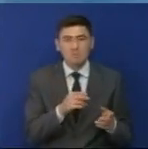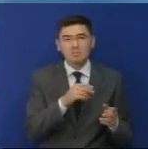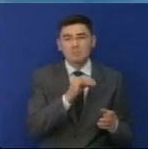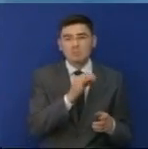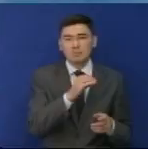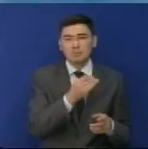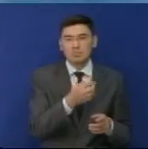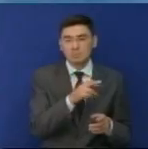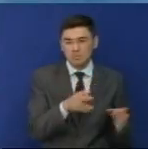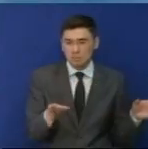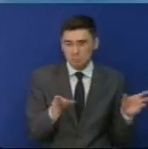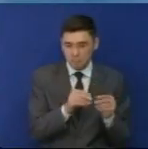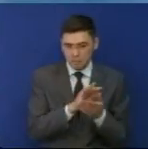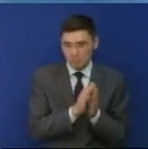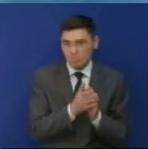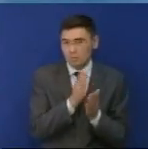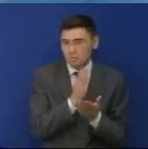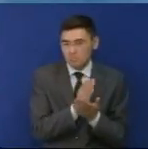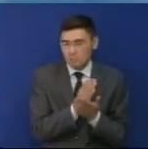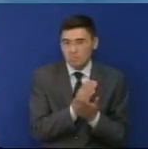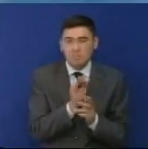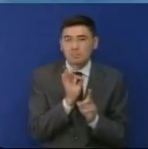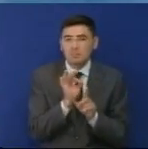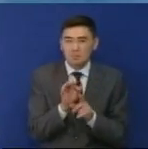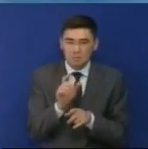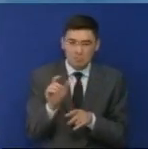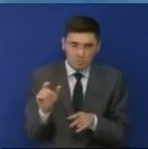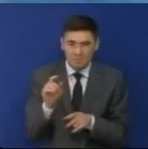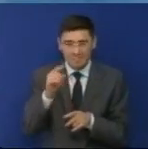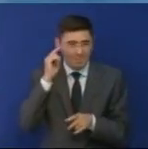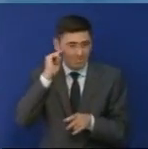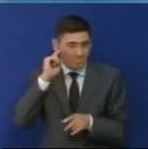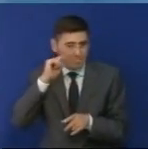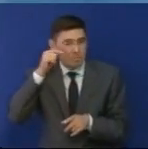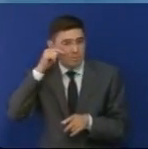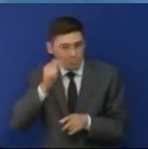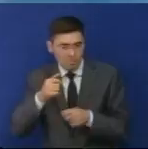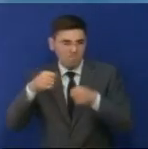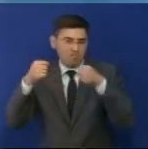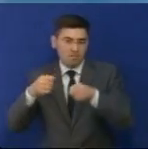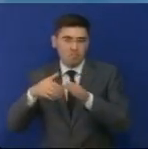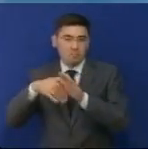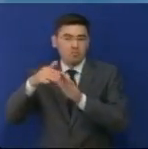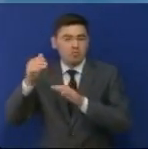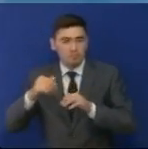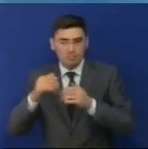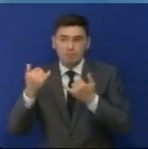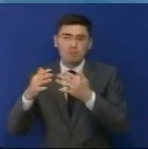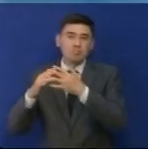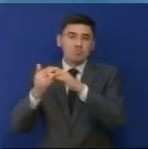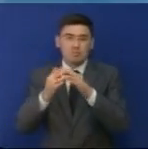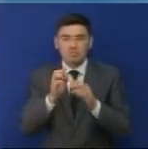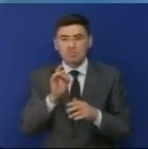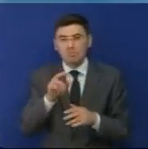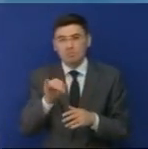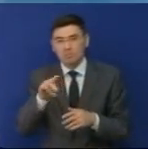Департаментом юстиции. Его основные цели – оказание правовой помощи населению. Совместно с этими группами на сегодняшний день в ряде населенных пунктов